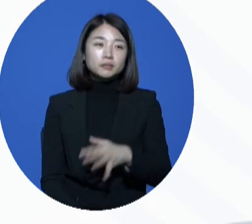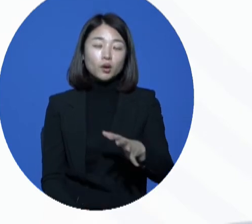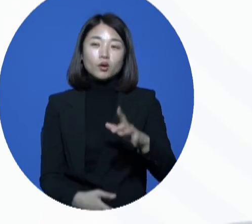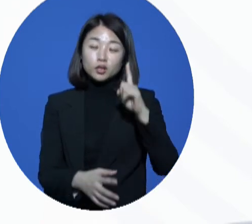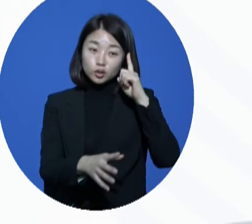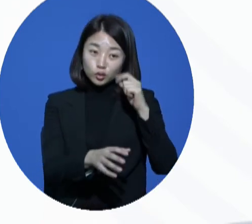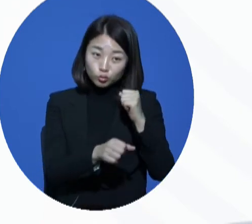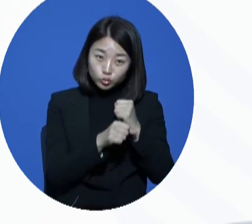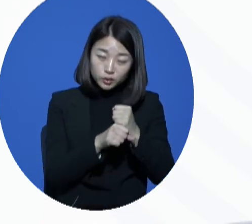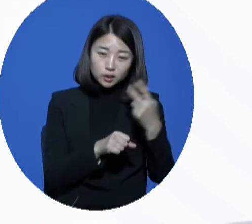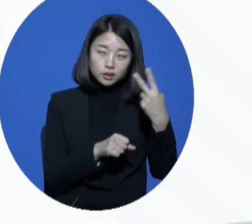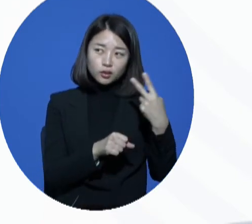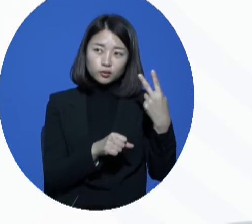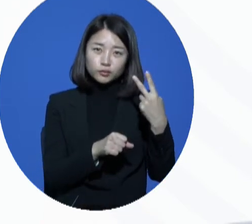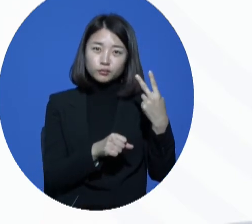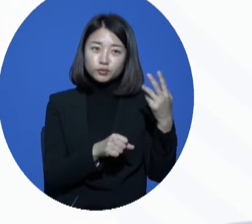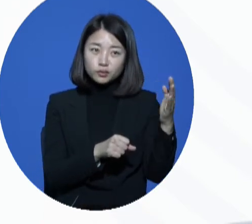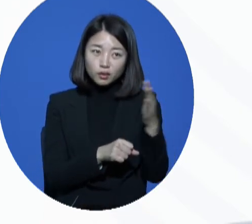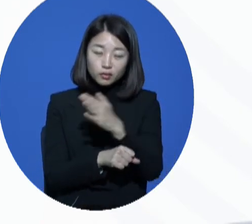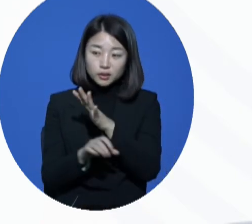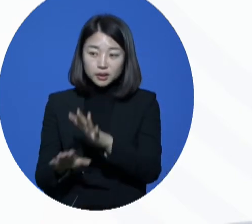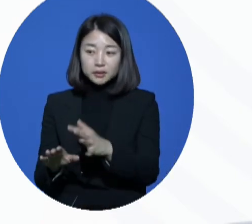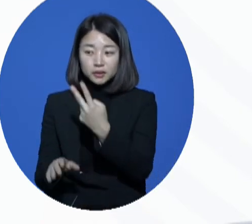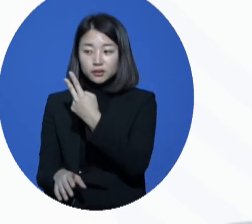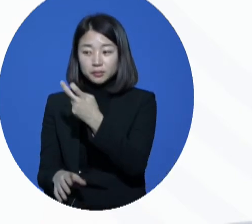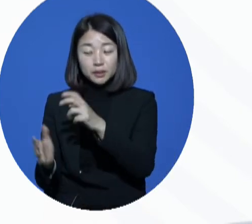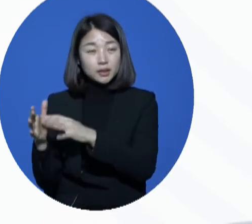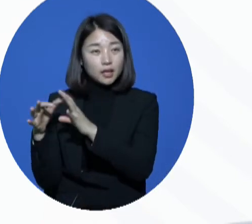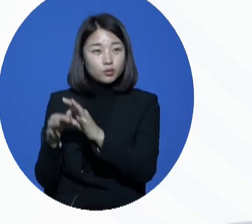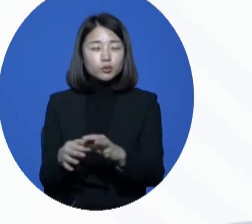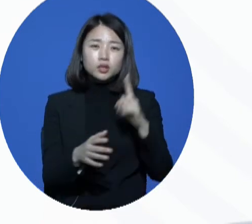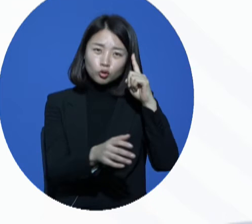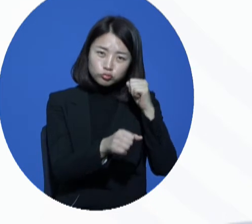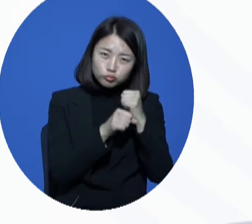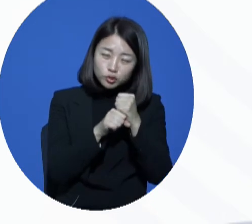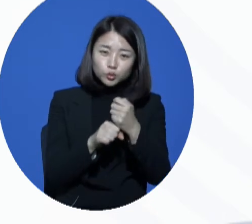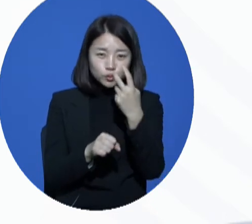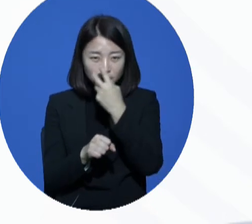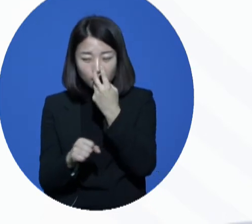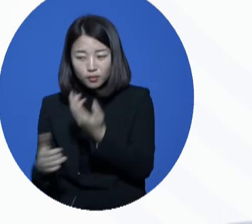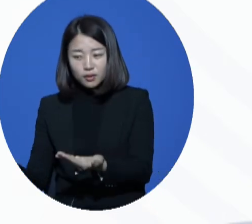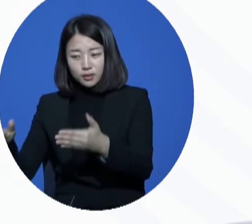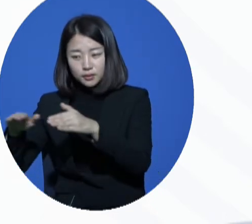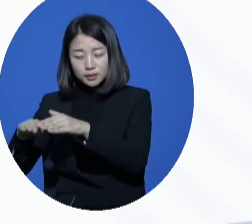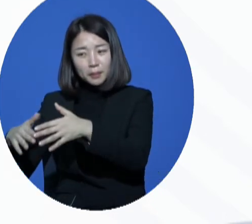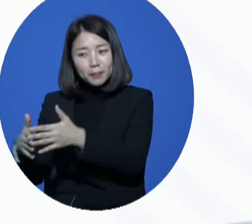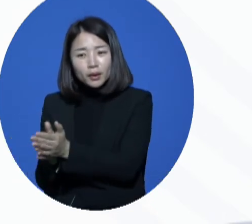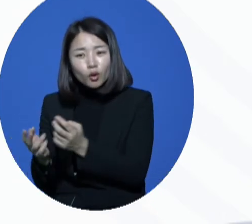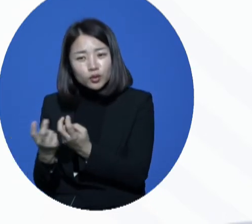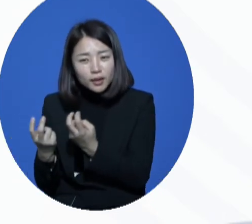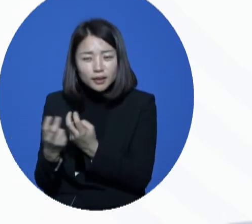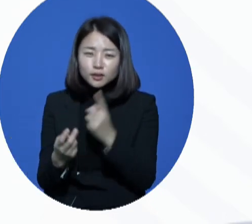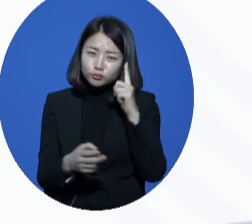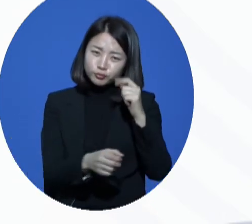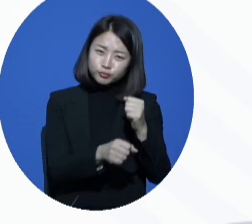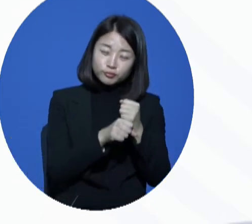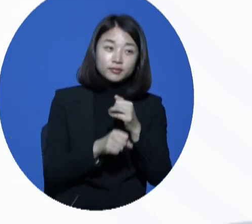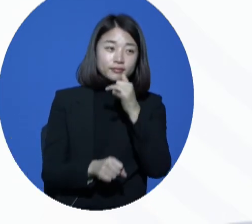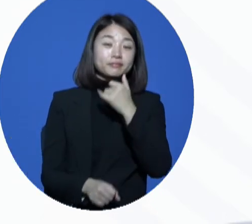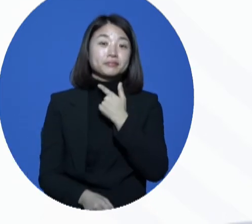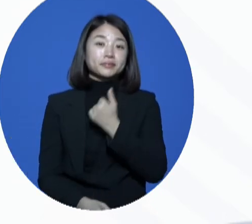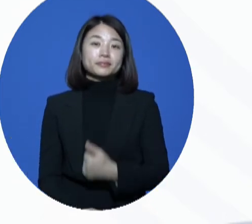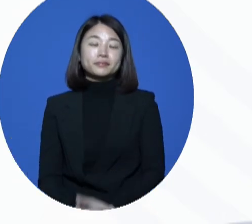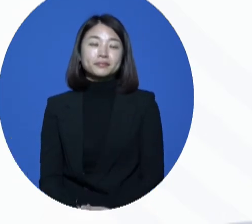연구 용역들이 2000년대 초반부터 최근까지 계속 있었는데요. 제가 속한 사단법인 두루에서도